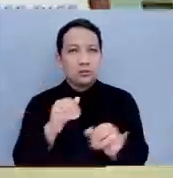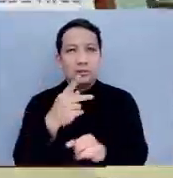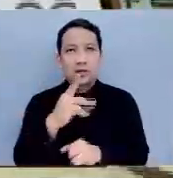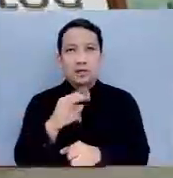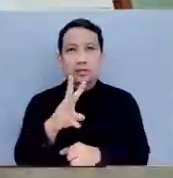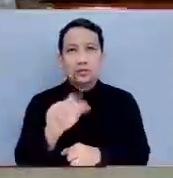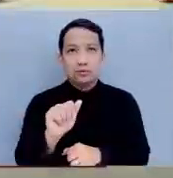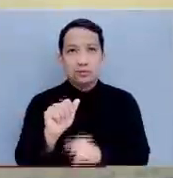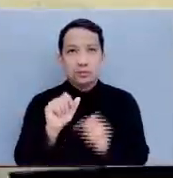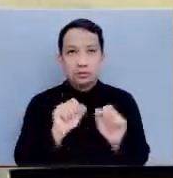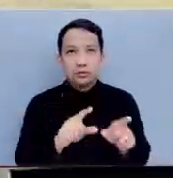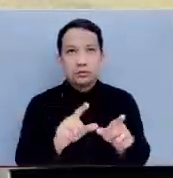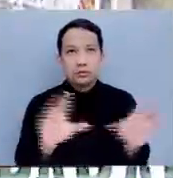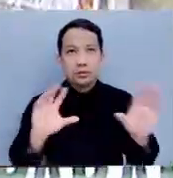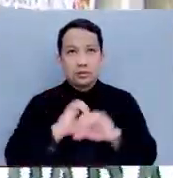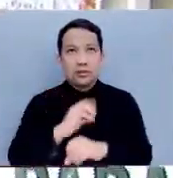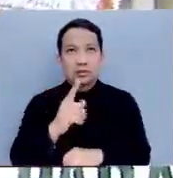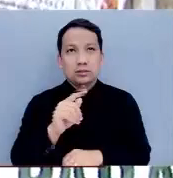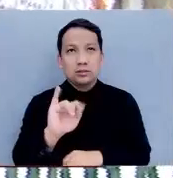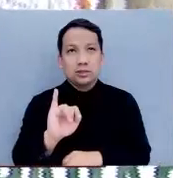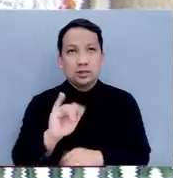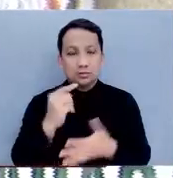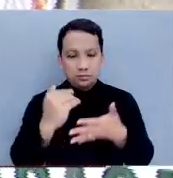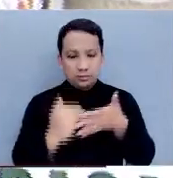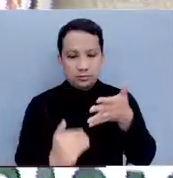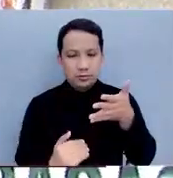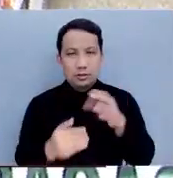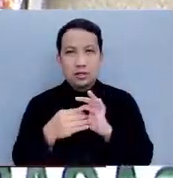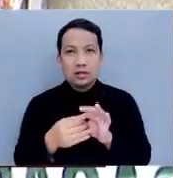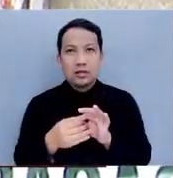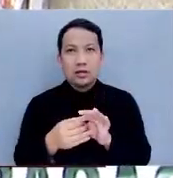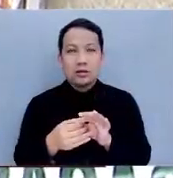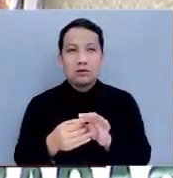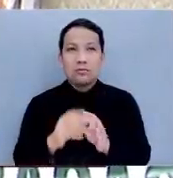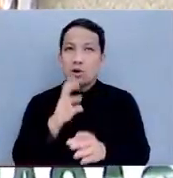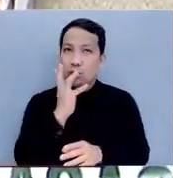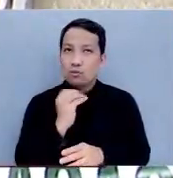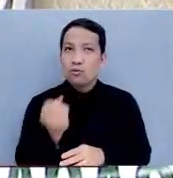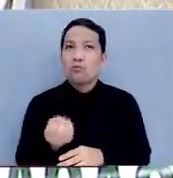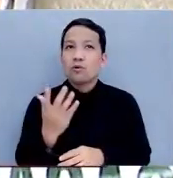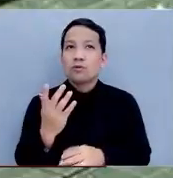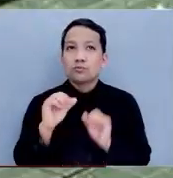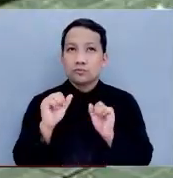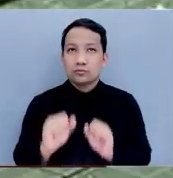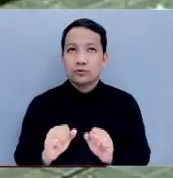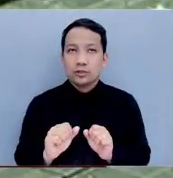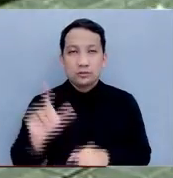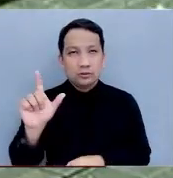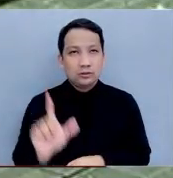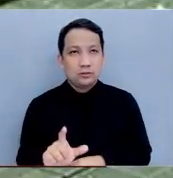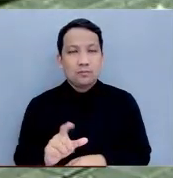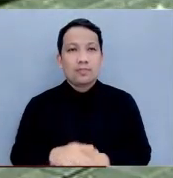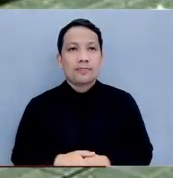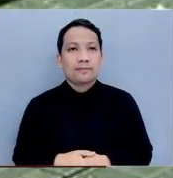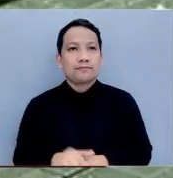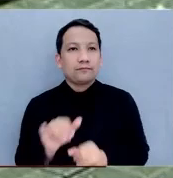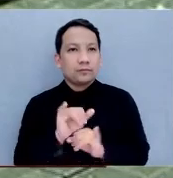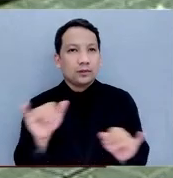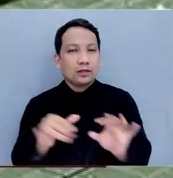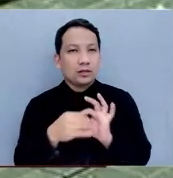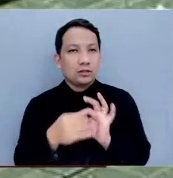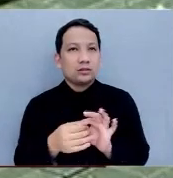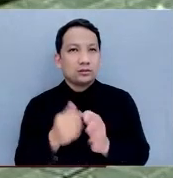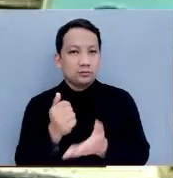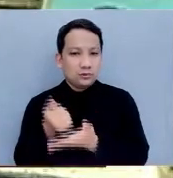store. Binubuo na ng DTI ang listahan ng mga rice retailer at kung magkano ang posibleng ikalugi nila. Magiging batayan ito ng